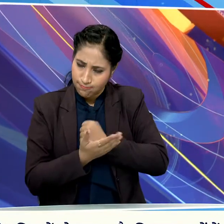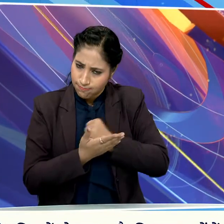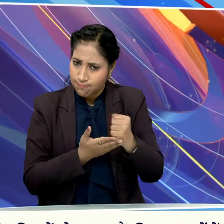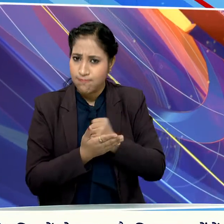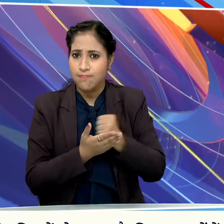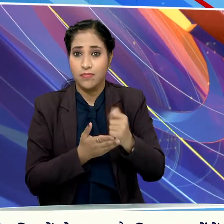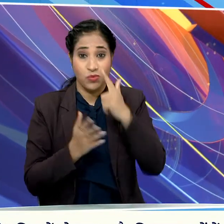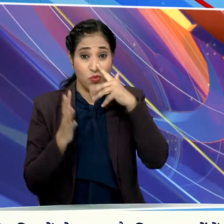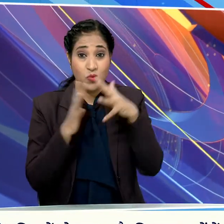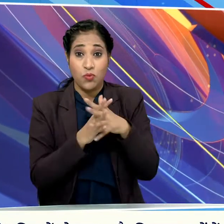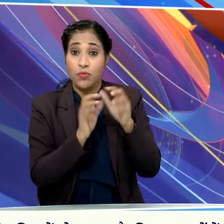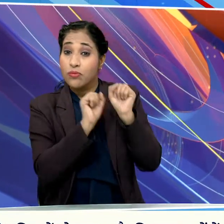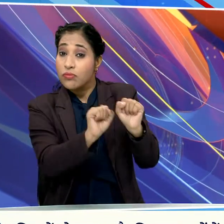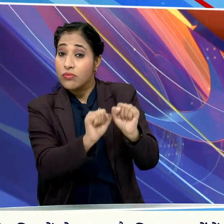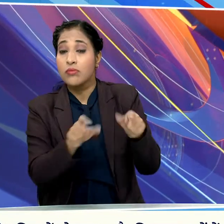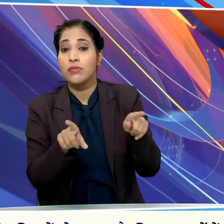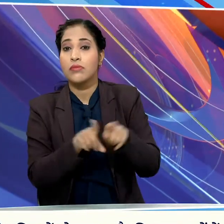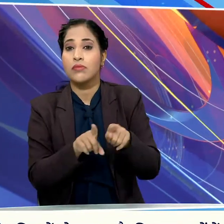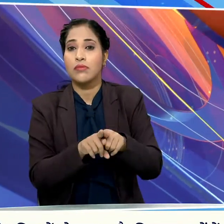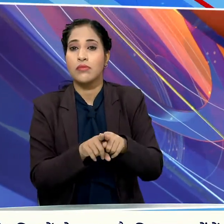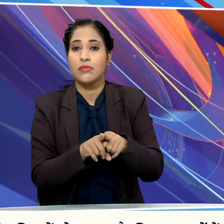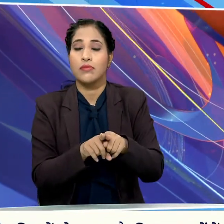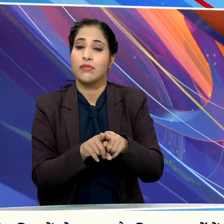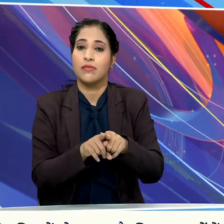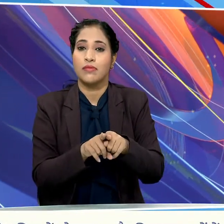आ कायदो